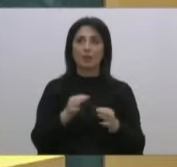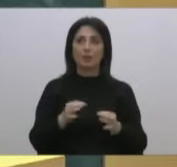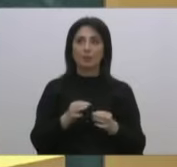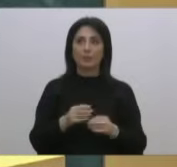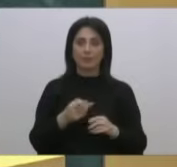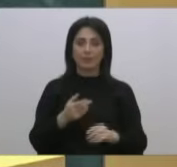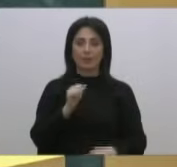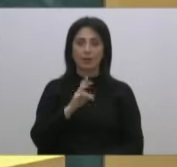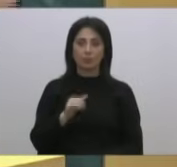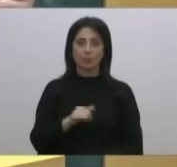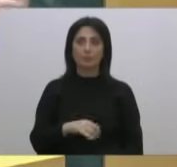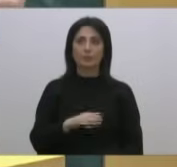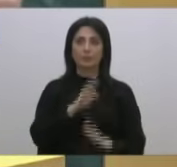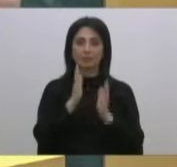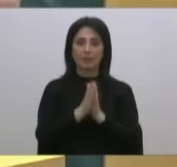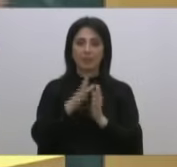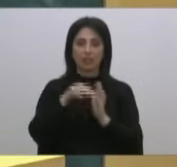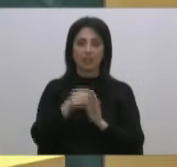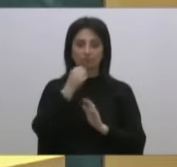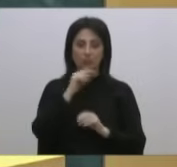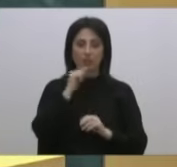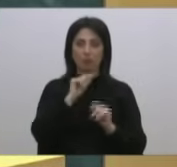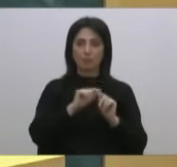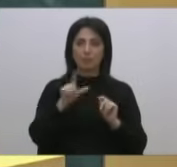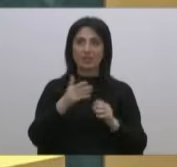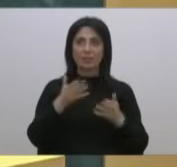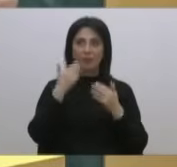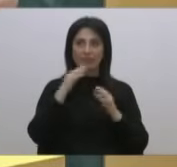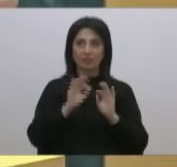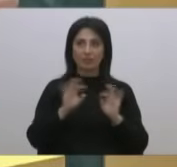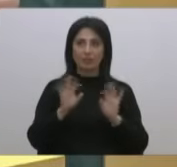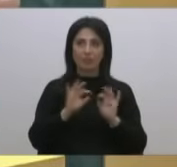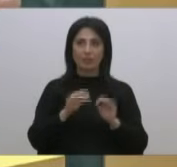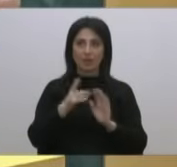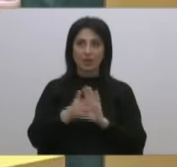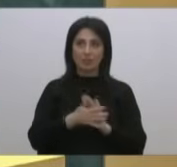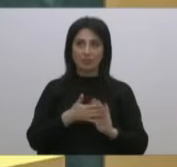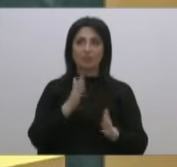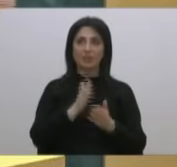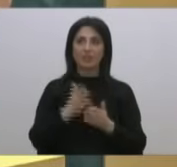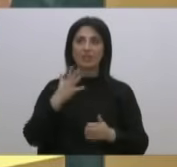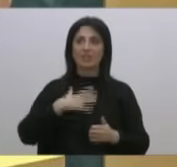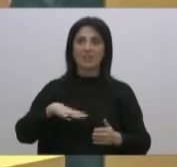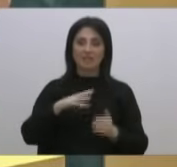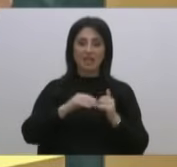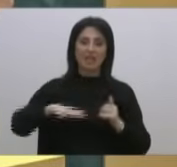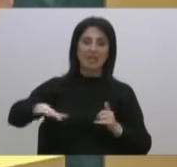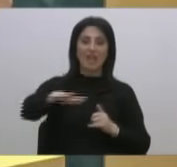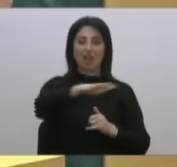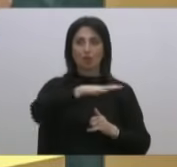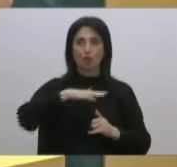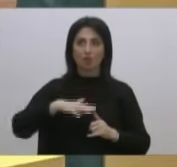arape, anu, clieni și da producte, anu economic rezidar, zale în martie, otru, cu at, ca să ghiveneze, are, sa cartul ăsta, teritoria